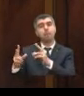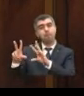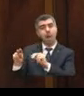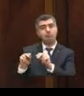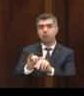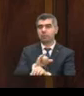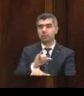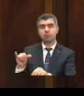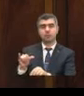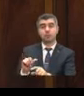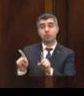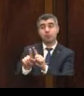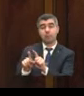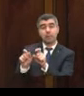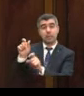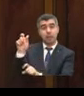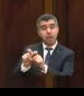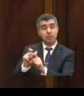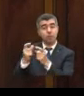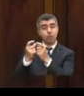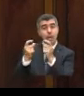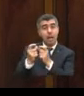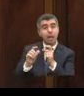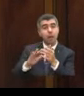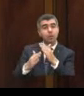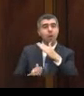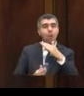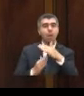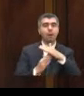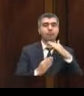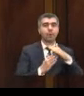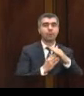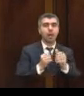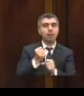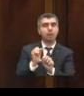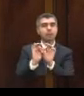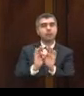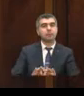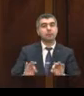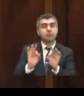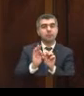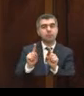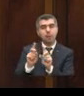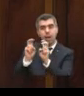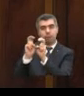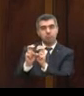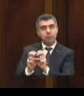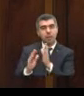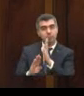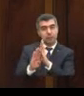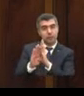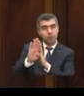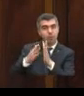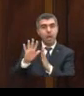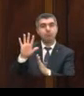والمقاولات والأفراد على حد سواء، كما توقع أن يتم تراجع للنمو بأكثر من 5% من